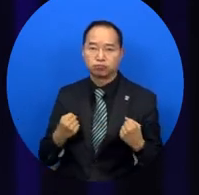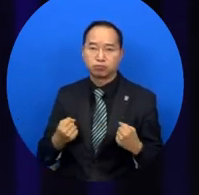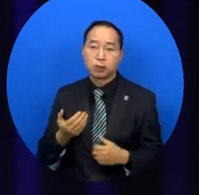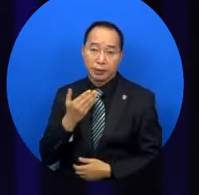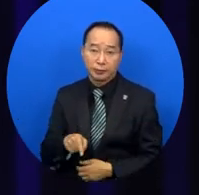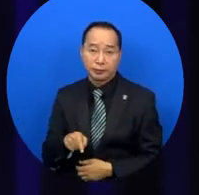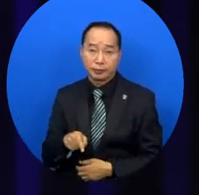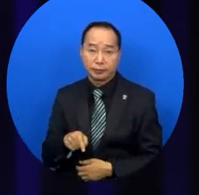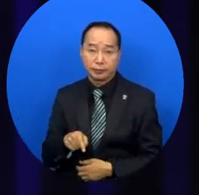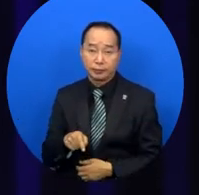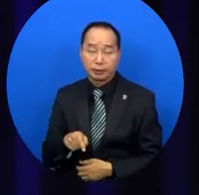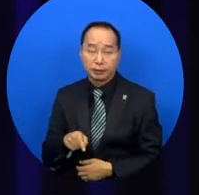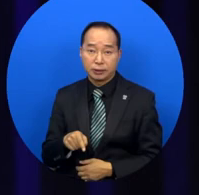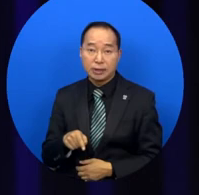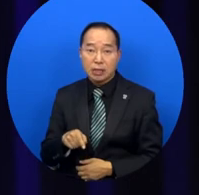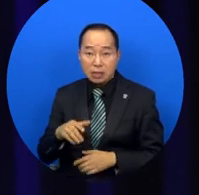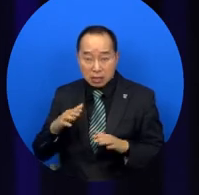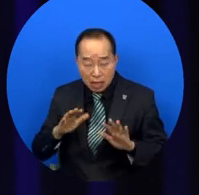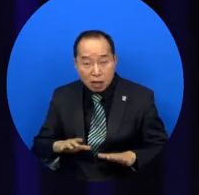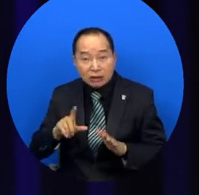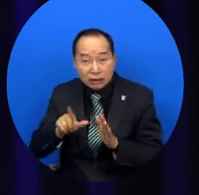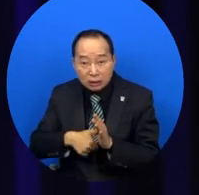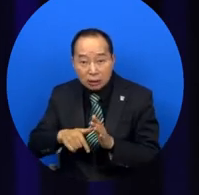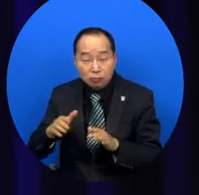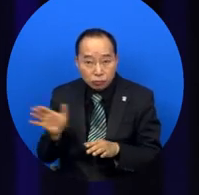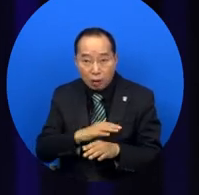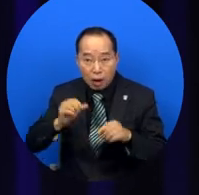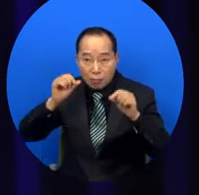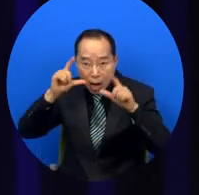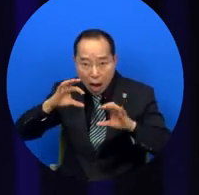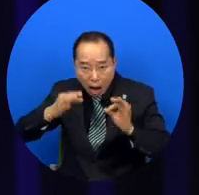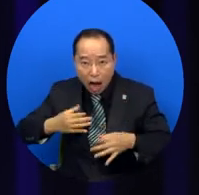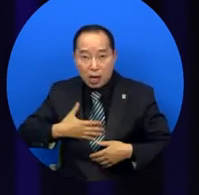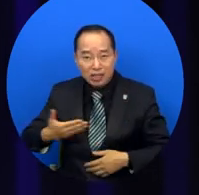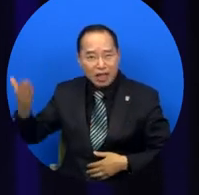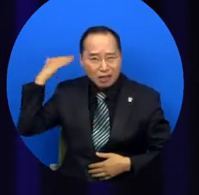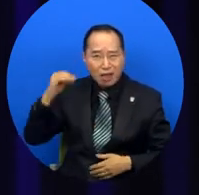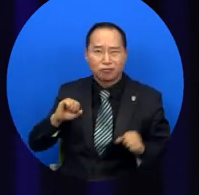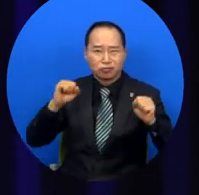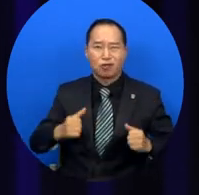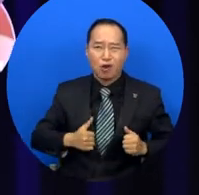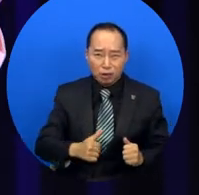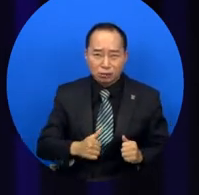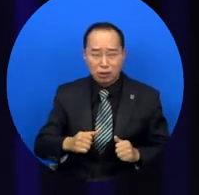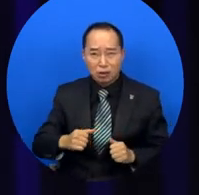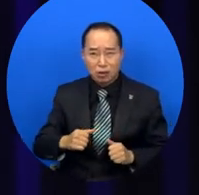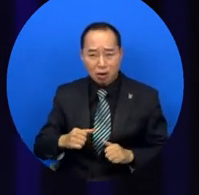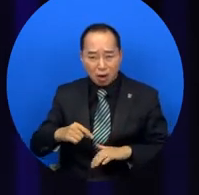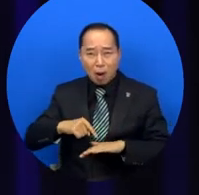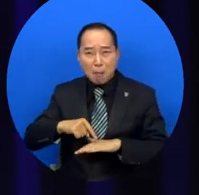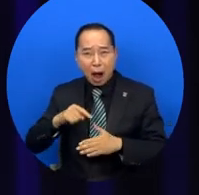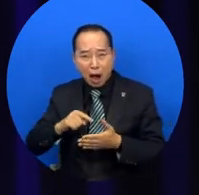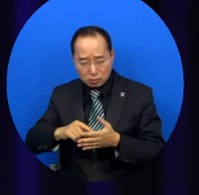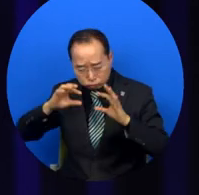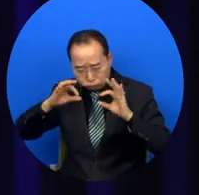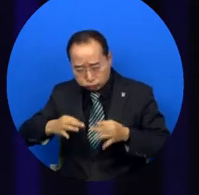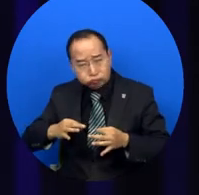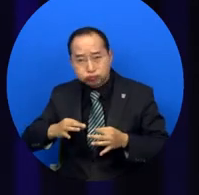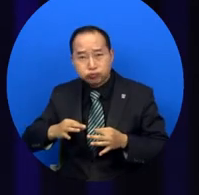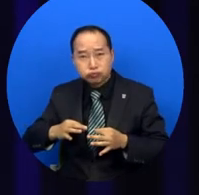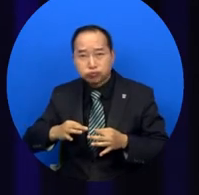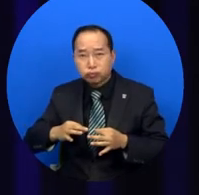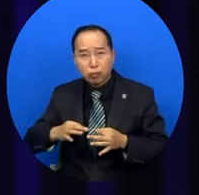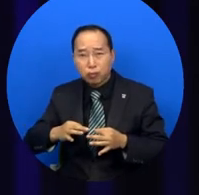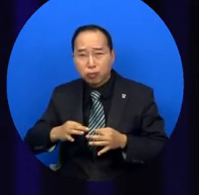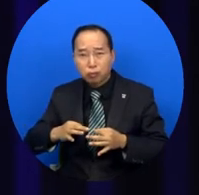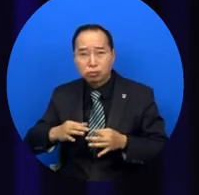내면의 건강을 좀 보는 거를 제가 눈을 뜬 거예요. 저도 그 생각 안 했죠. 저도 운동은 열심히 했는데 이건 안 하던 사람이에요. 지금은 운동할